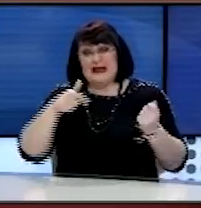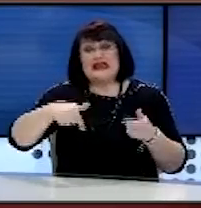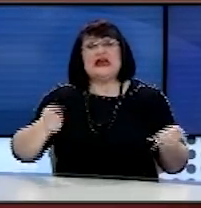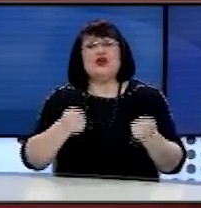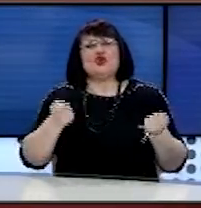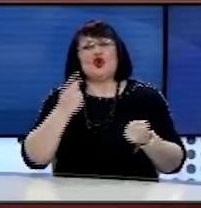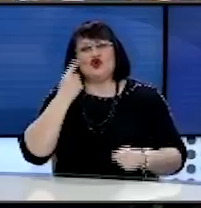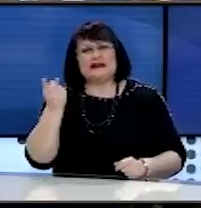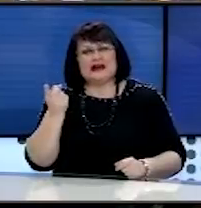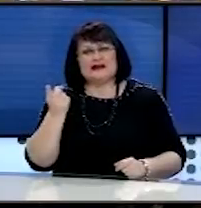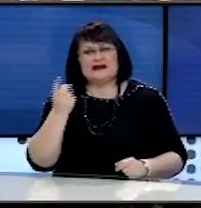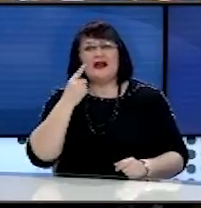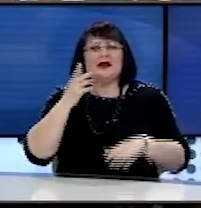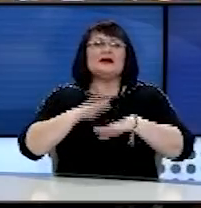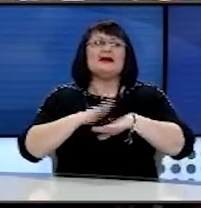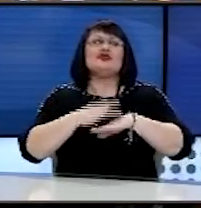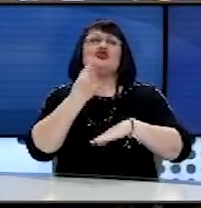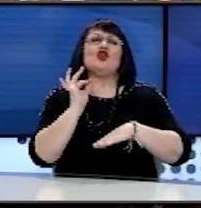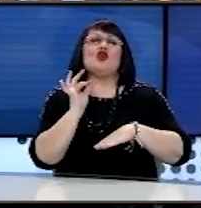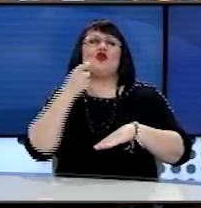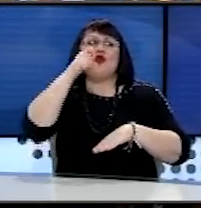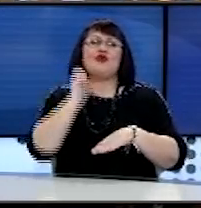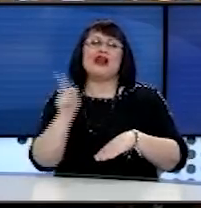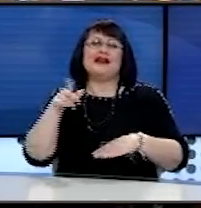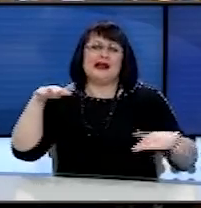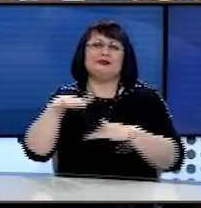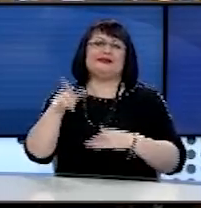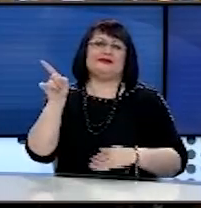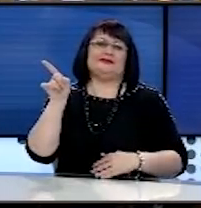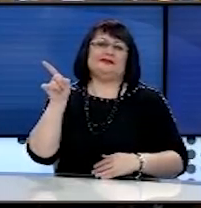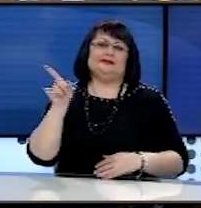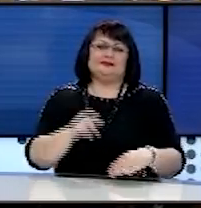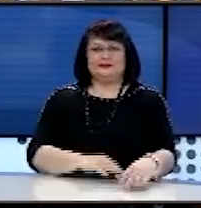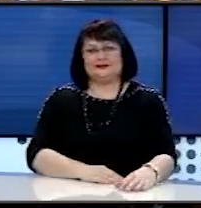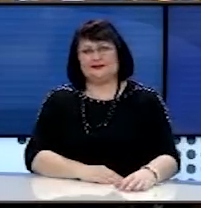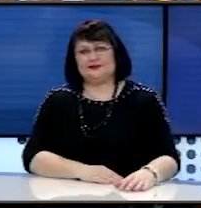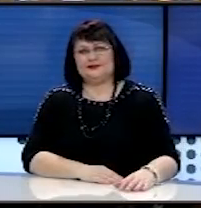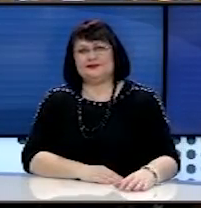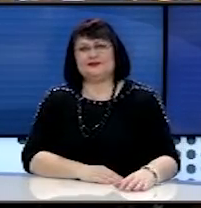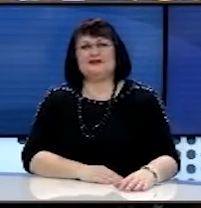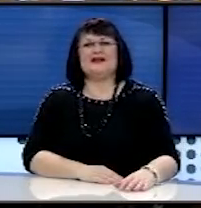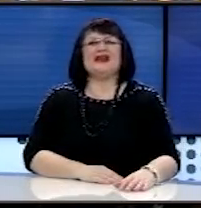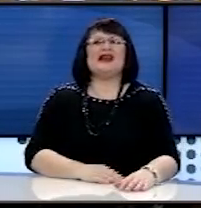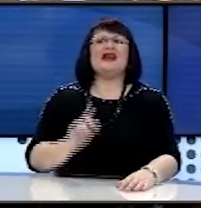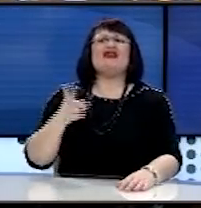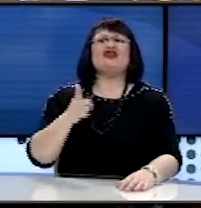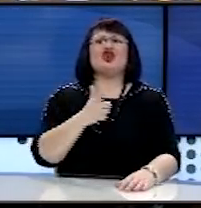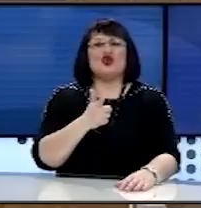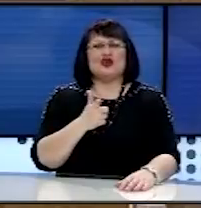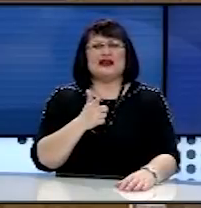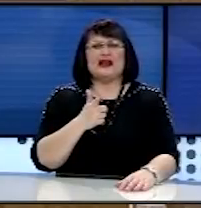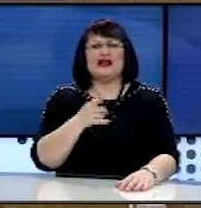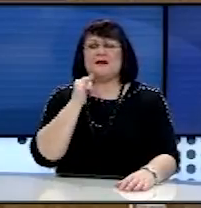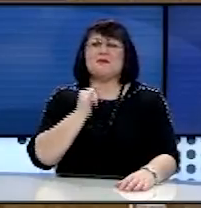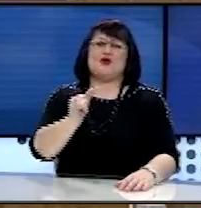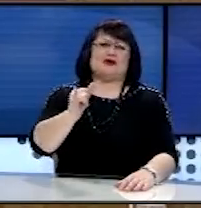εξελίξεις, αποτέλεσαν την αιτία να βρεθεί η Ουκρανία στο μάτι του κυκλώνα. Όσο για τη φτώχεια, αυτή είναι η